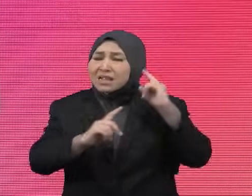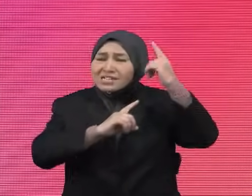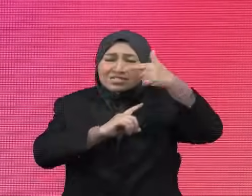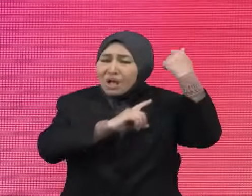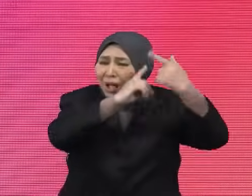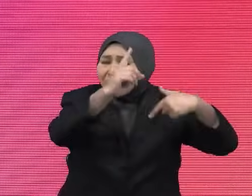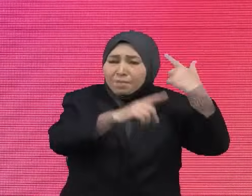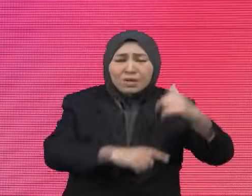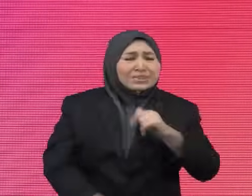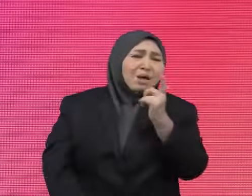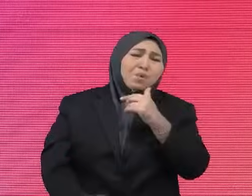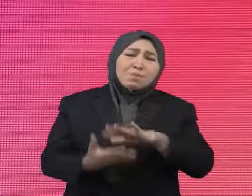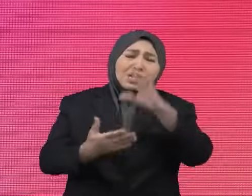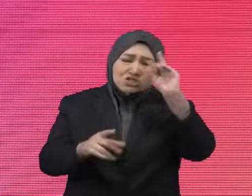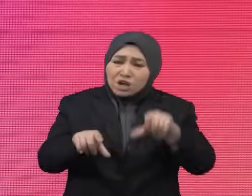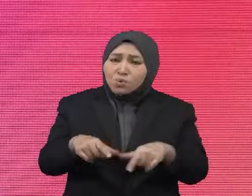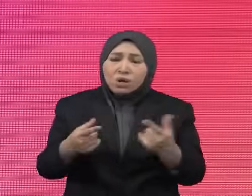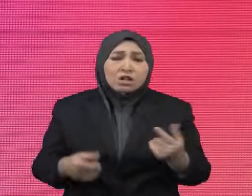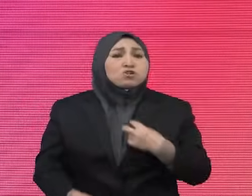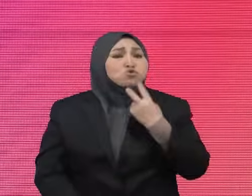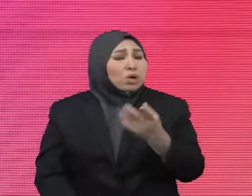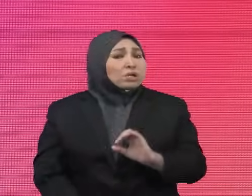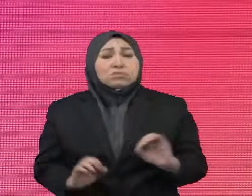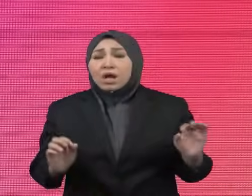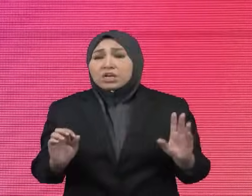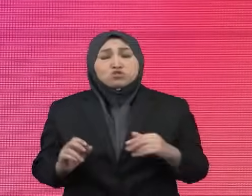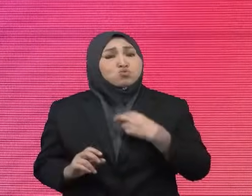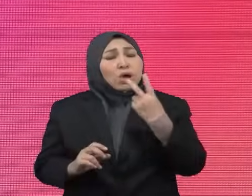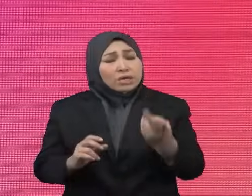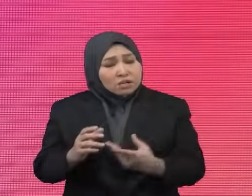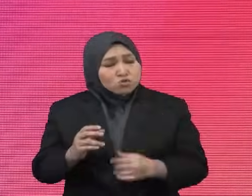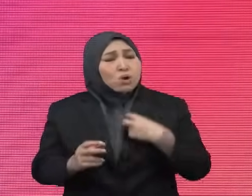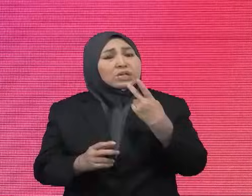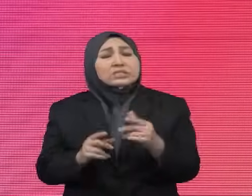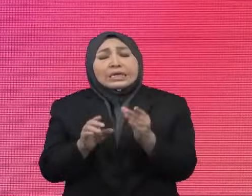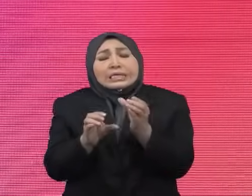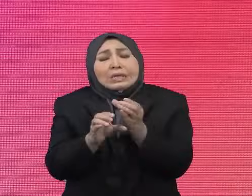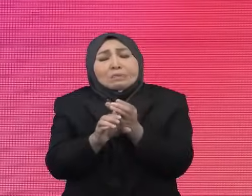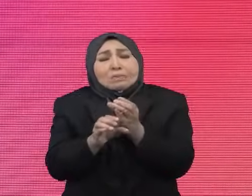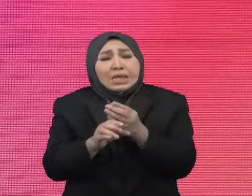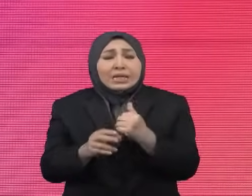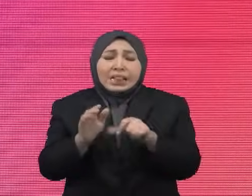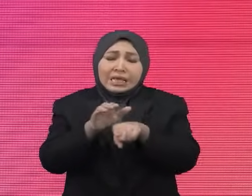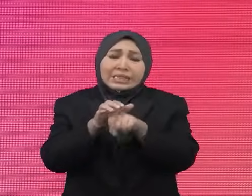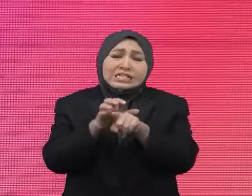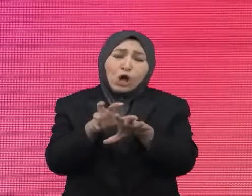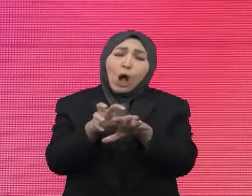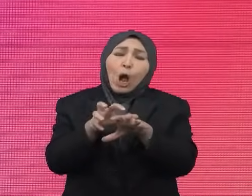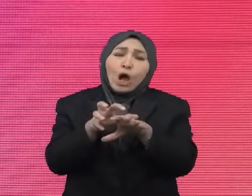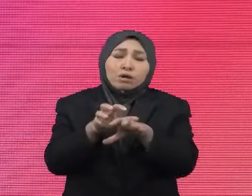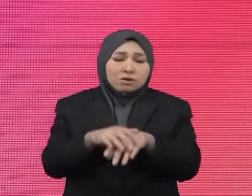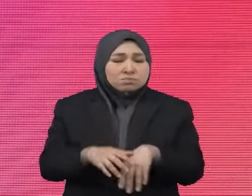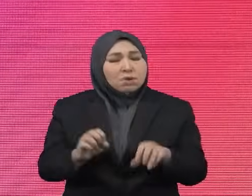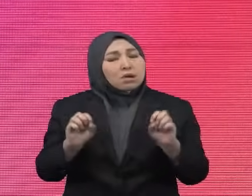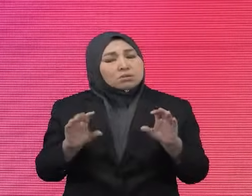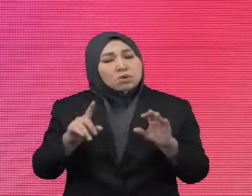kita kata tak nak belajar Quran. Suara saya tak ada lah nak baca Quran, suara saya sempit lah, lidah saya dah keras ke.